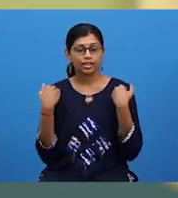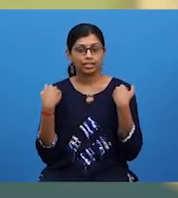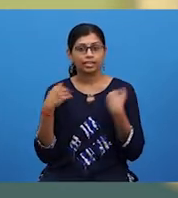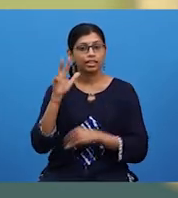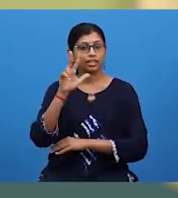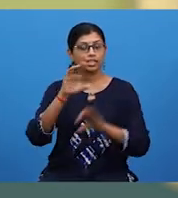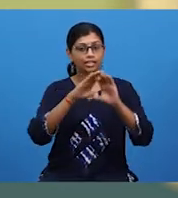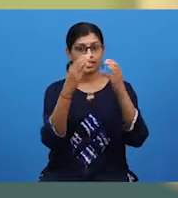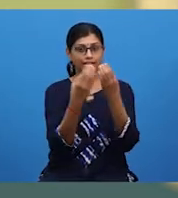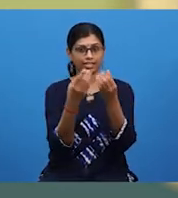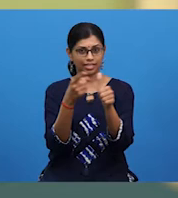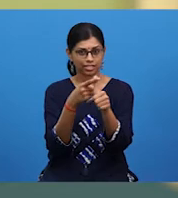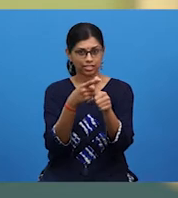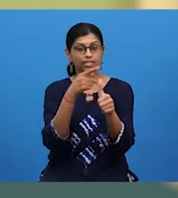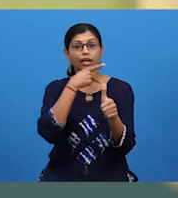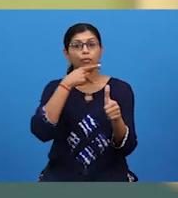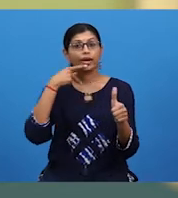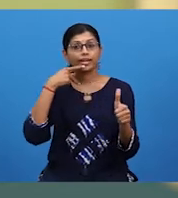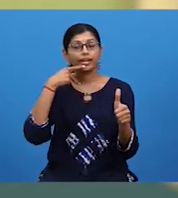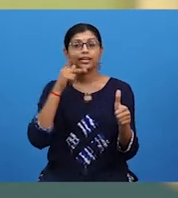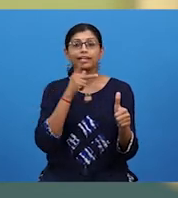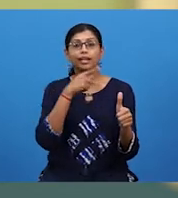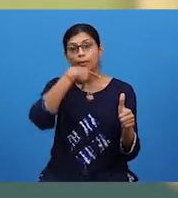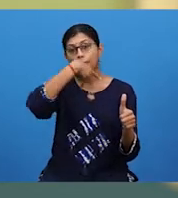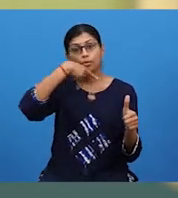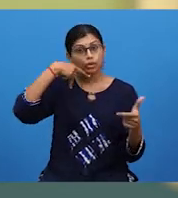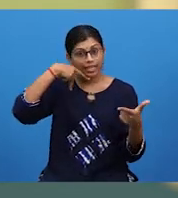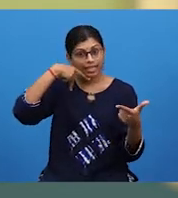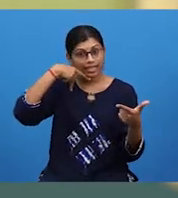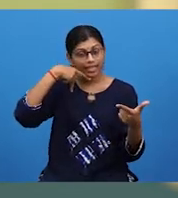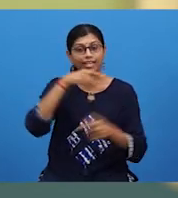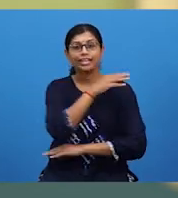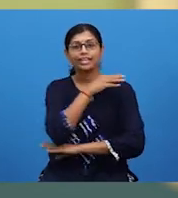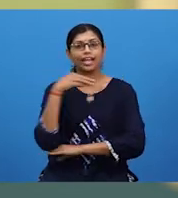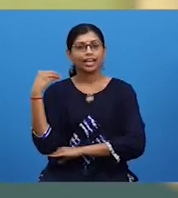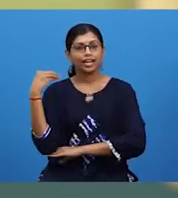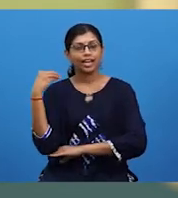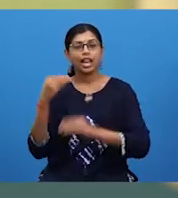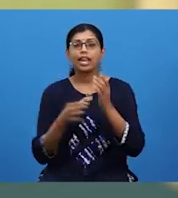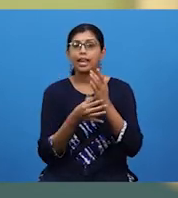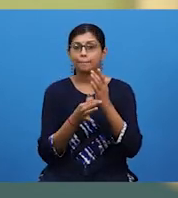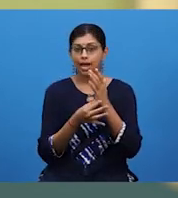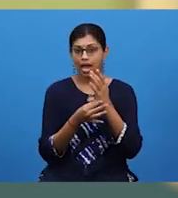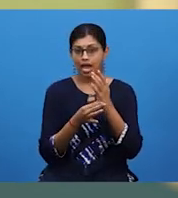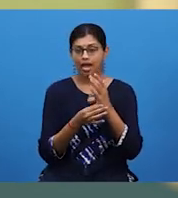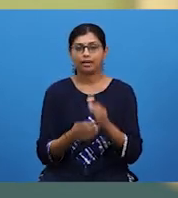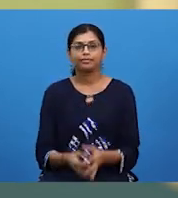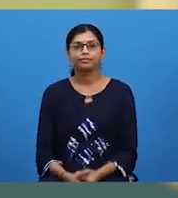iaitu karbohidrat, protein dan lemak.